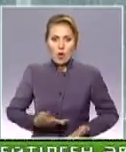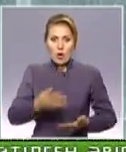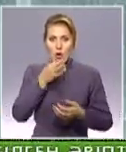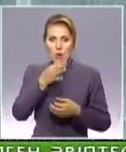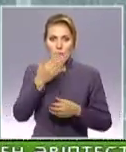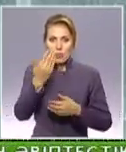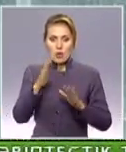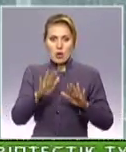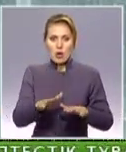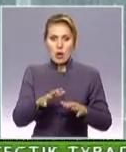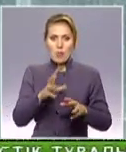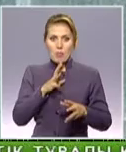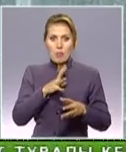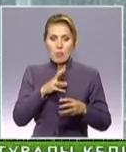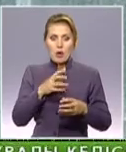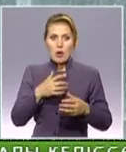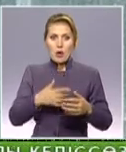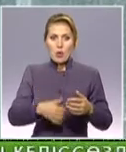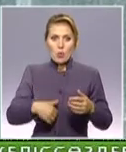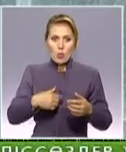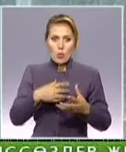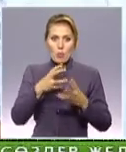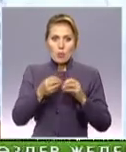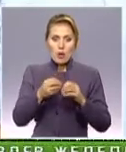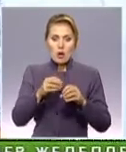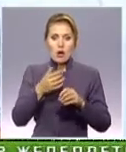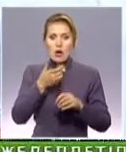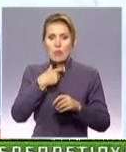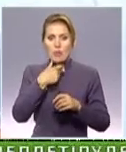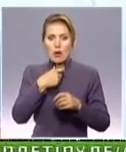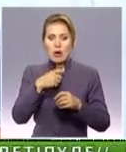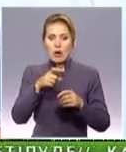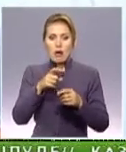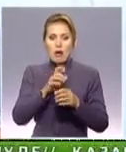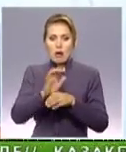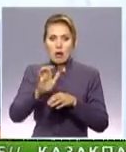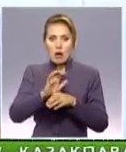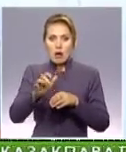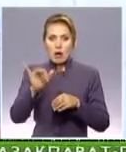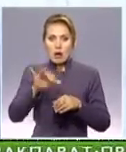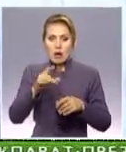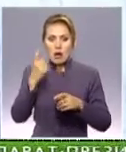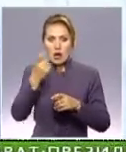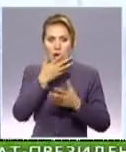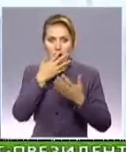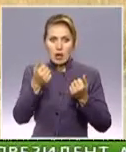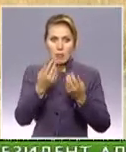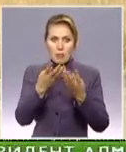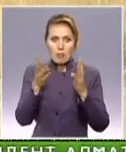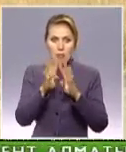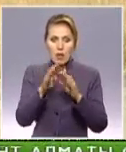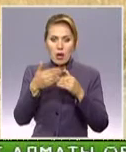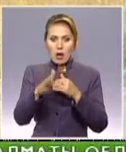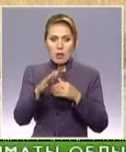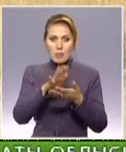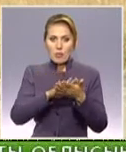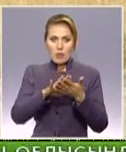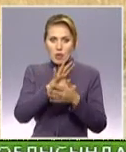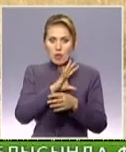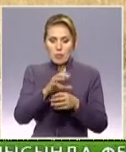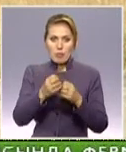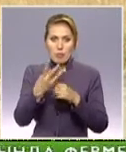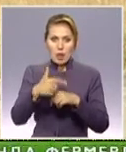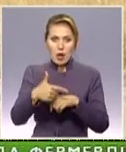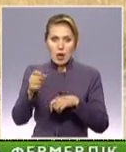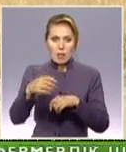бұл жерде шұжық шығарумен айналысады екен. Ішіндегі азаматша бастық жоқ деп азарда безер, мекеме маңына ешкімді жуытпайды. Бірнеше